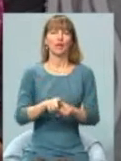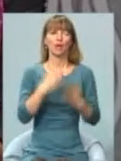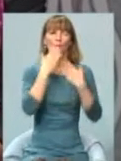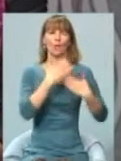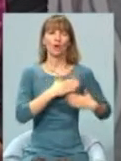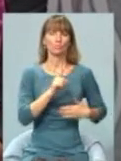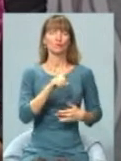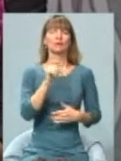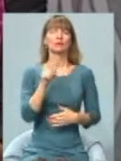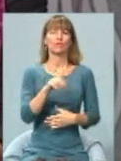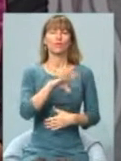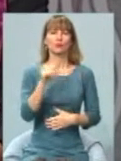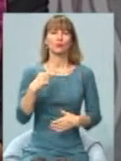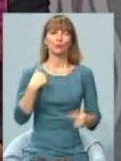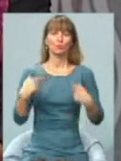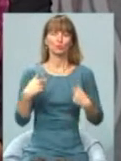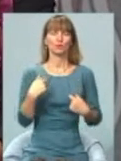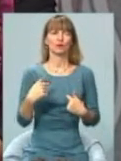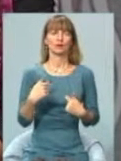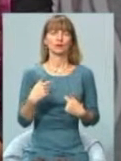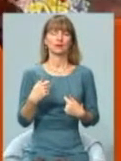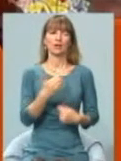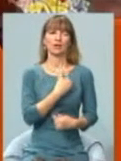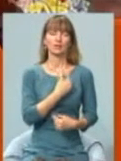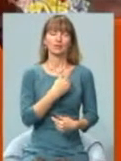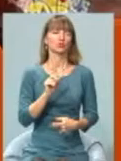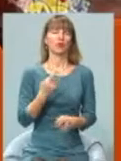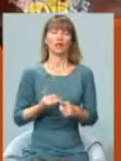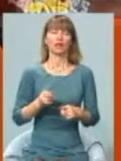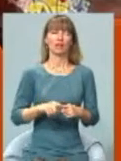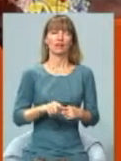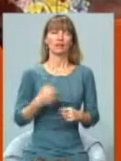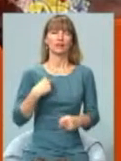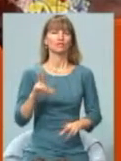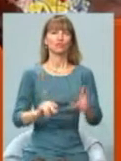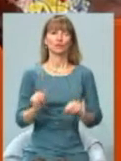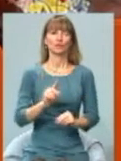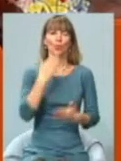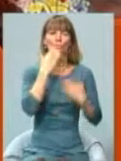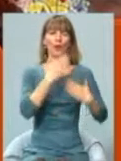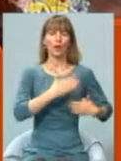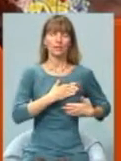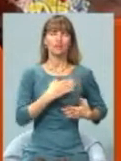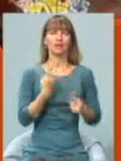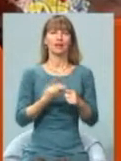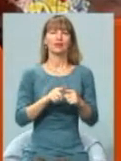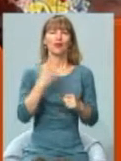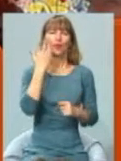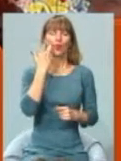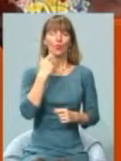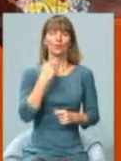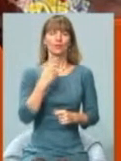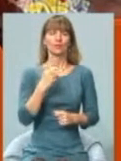всі б'ються, всі страждають? Що ж це таке кохання? Я гадаю, що кохання – це коли не